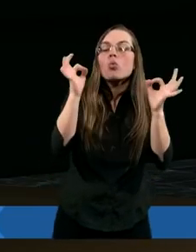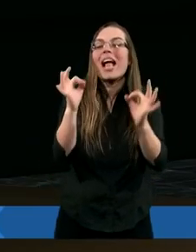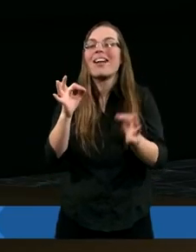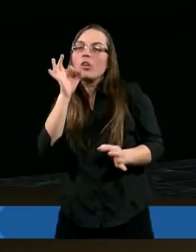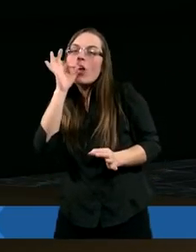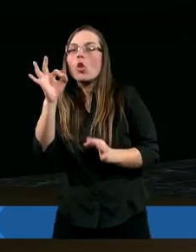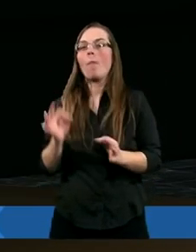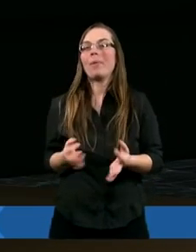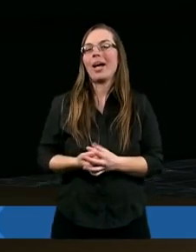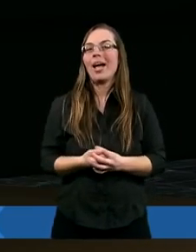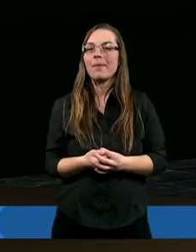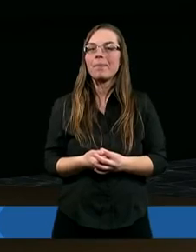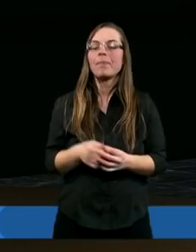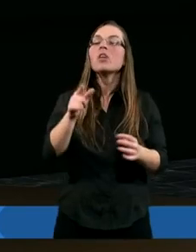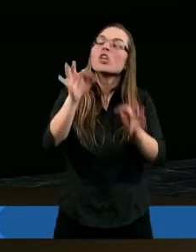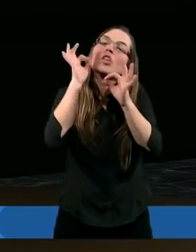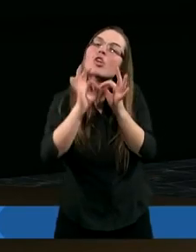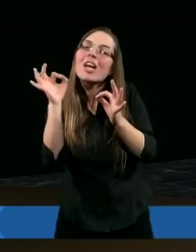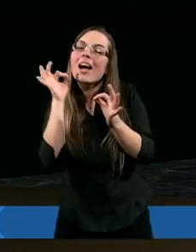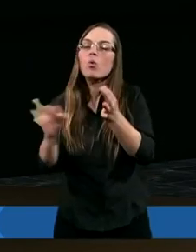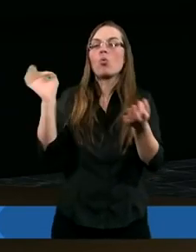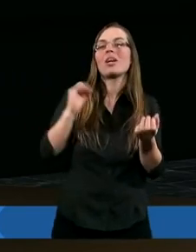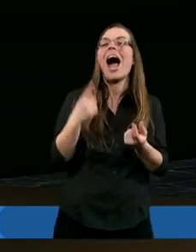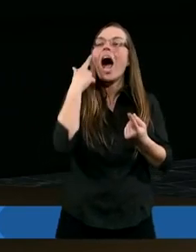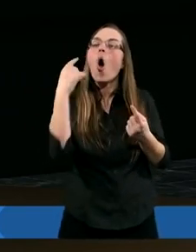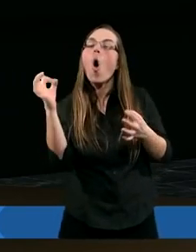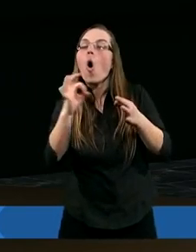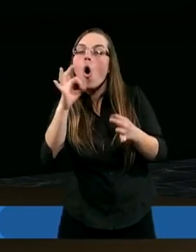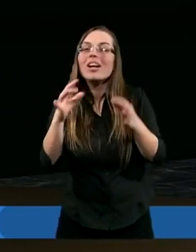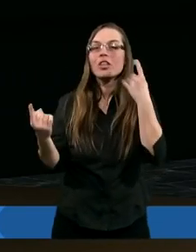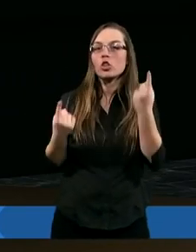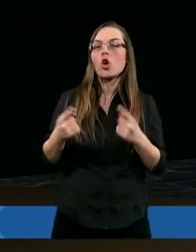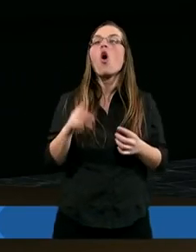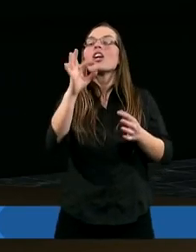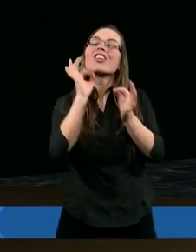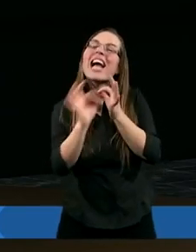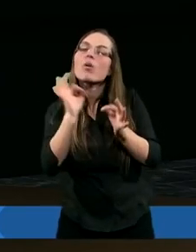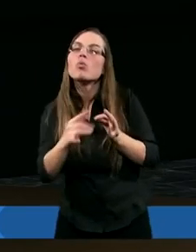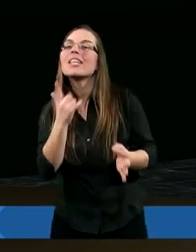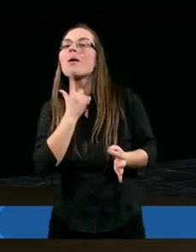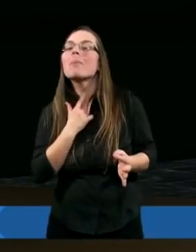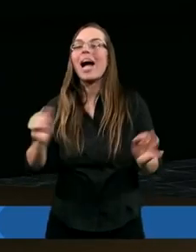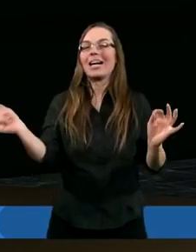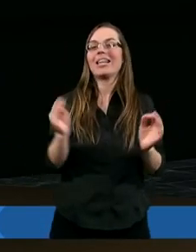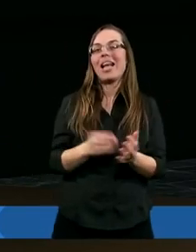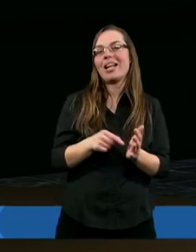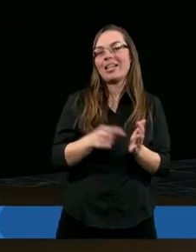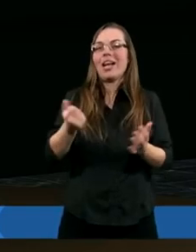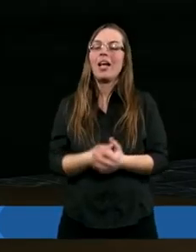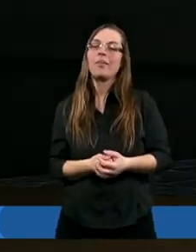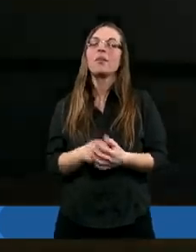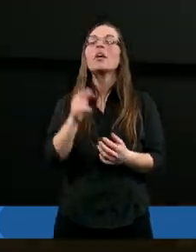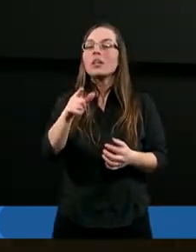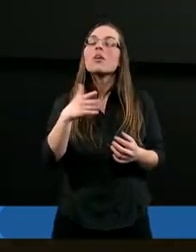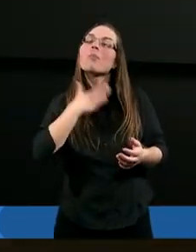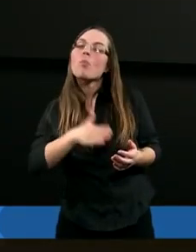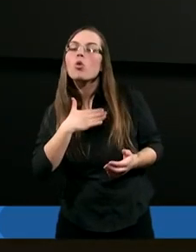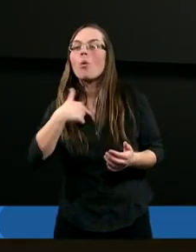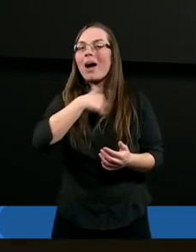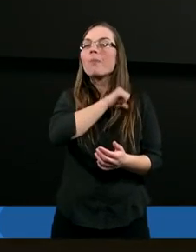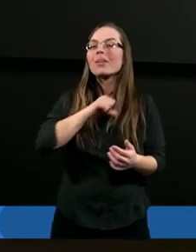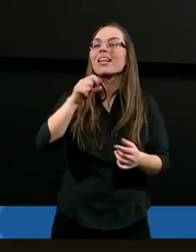więc szczególna okoliczność, szczególne pragnienie? Tak. No